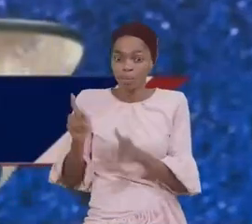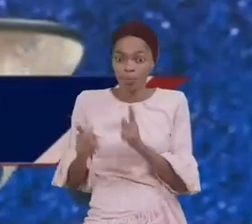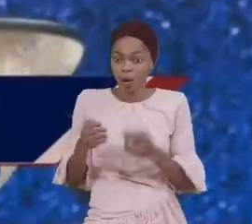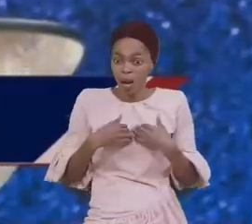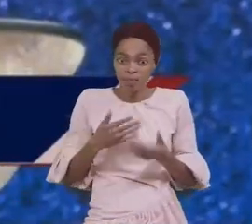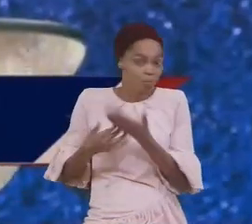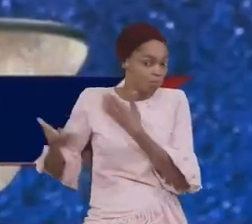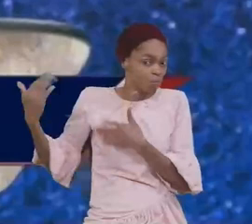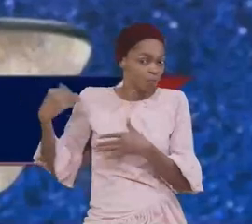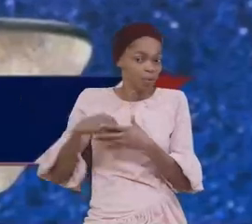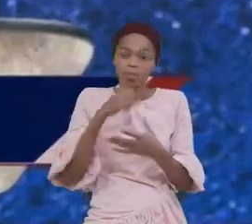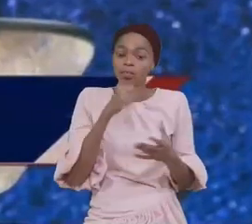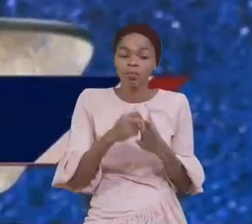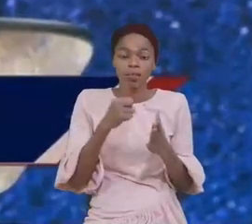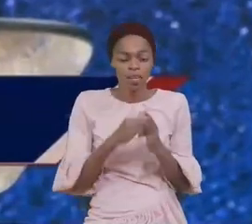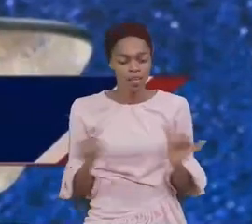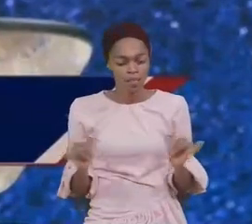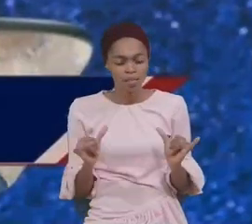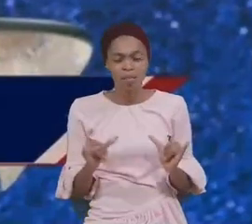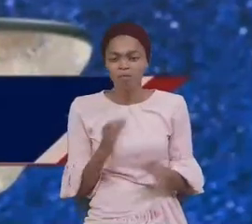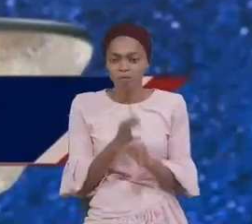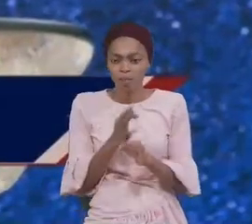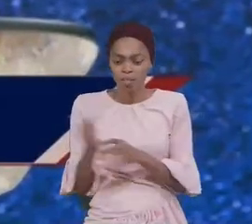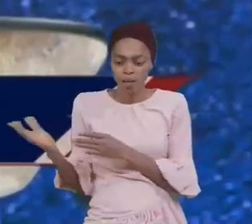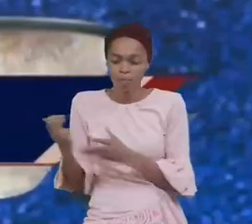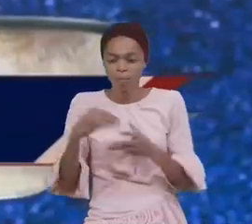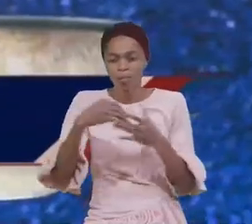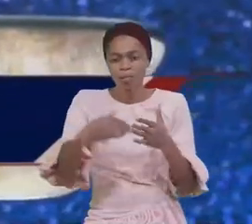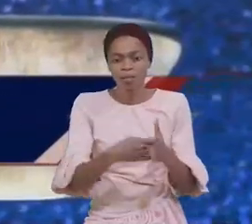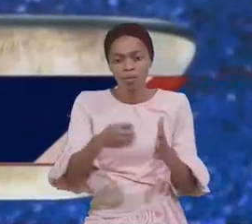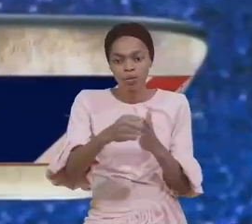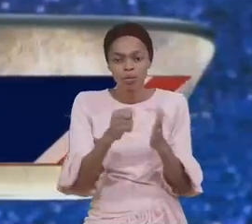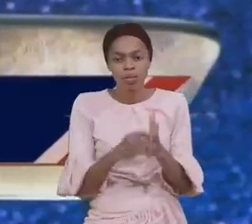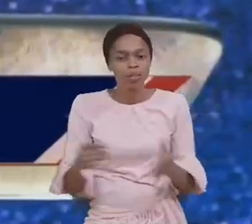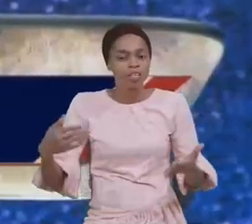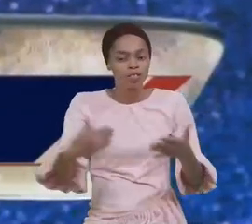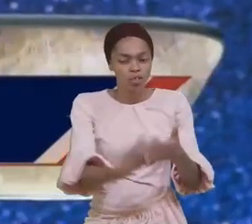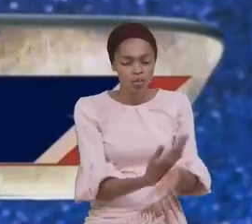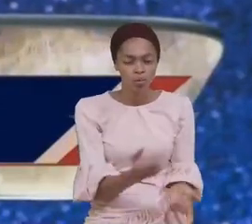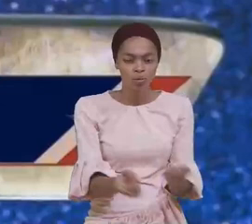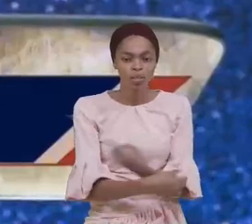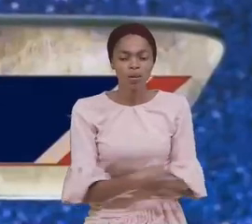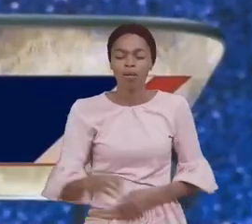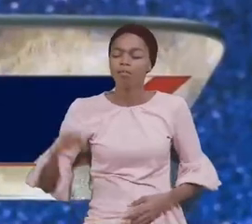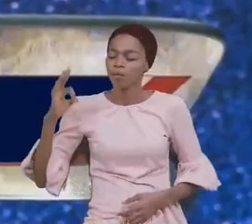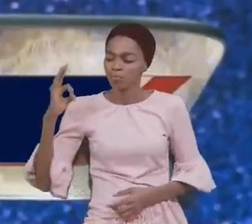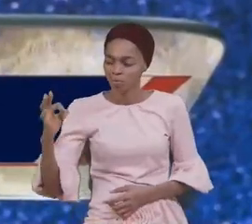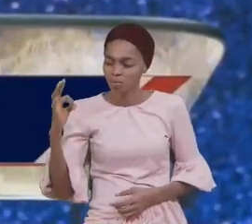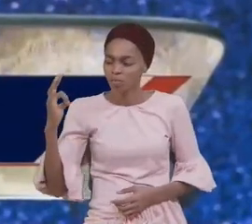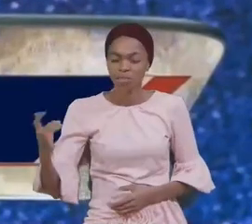période. Les gens de l'ancien, alors leur engagement, ils ont amené à ces jours d'évangélisation, à ces